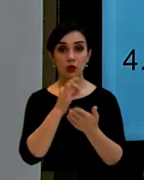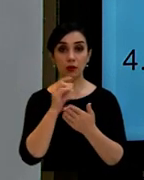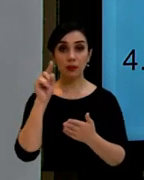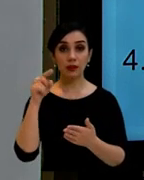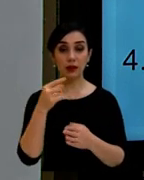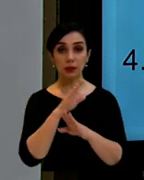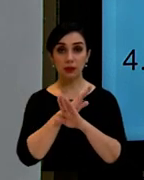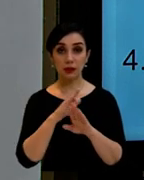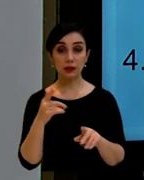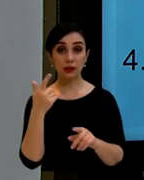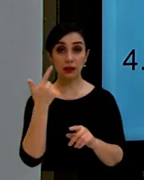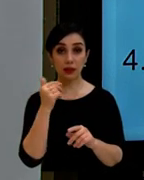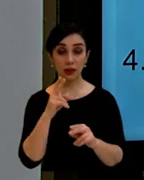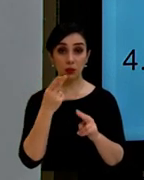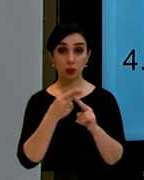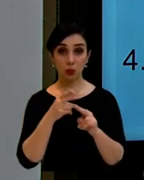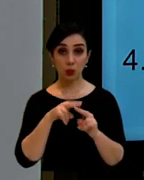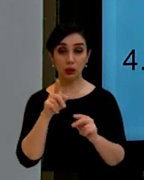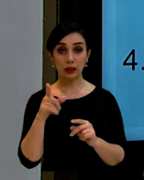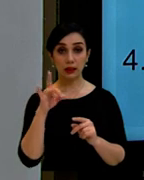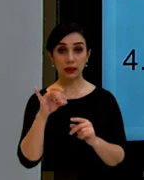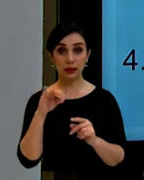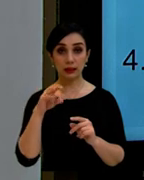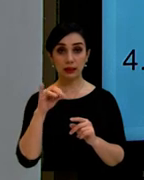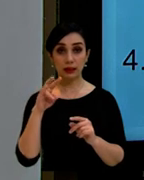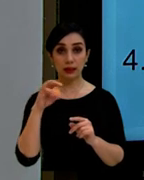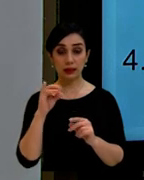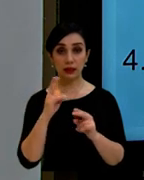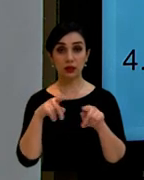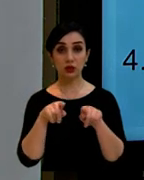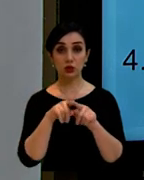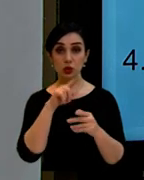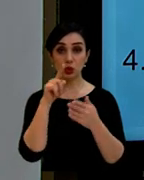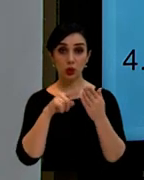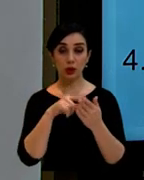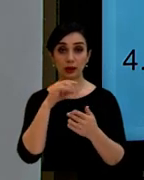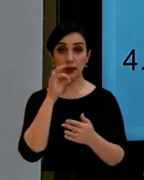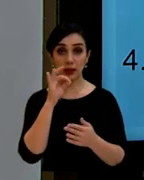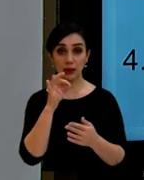talab qilmaydigan gaplar bu retorik so'roq gap deyilar edi.